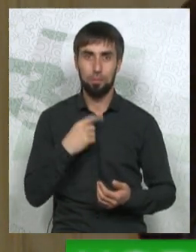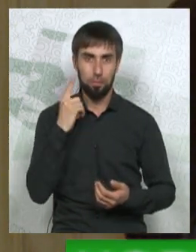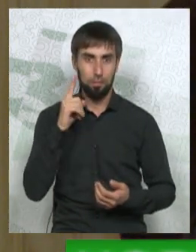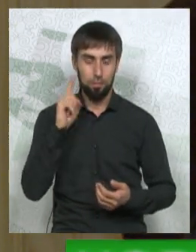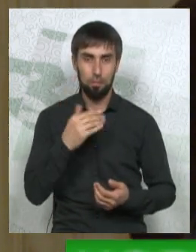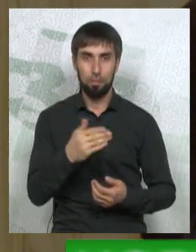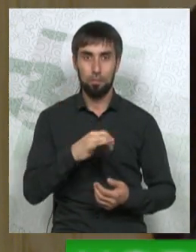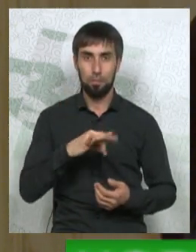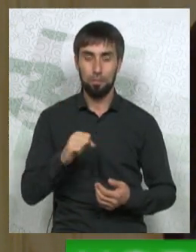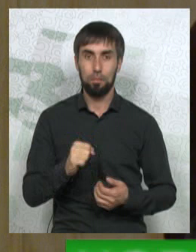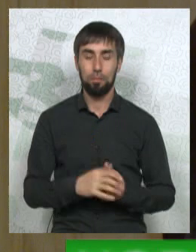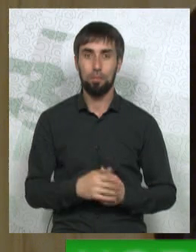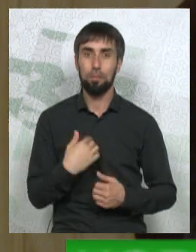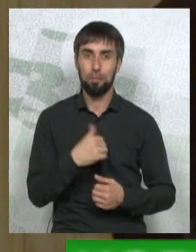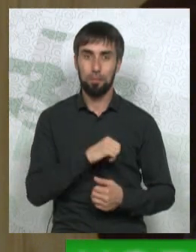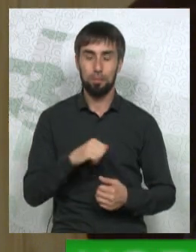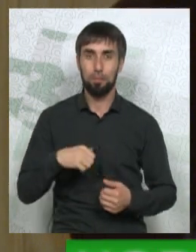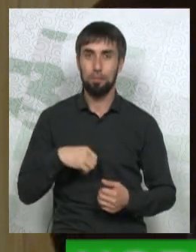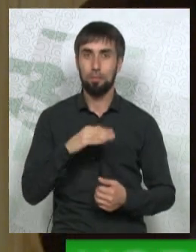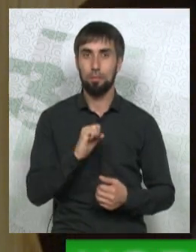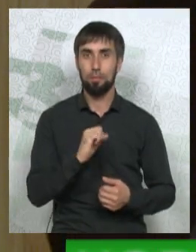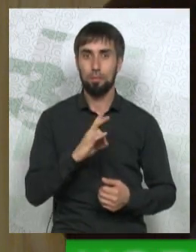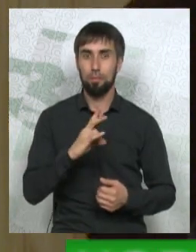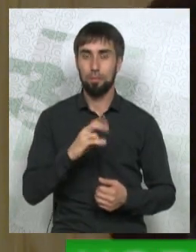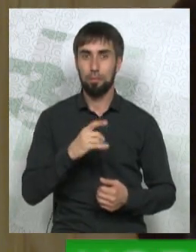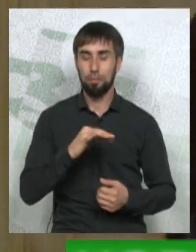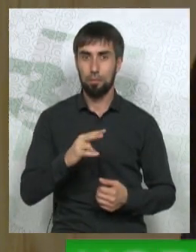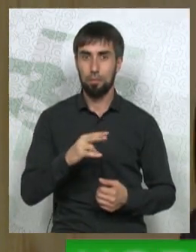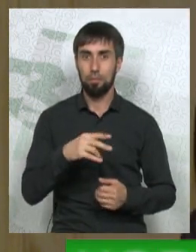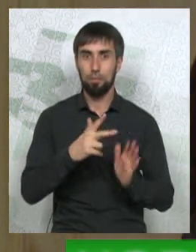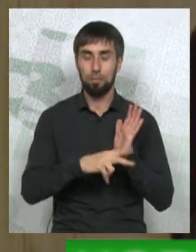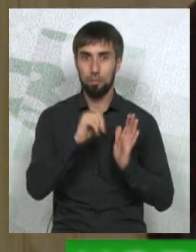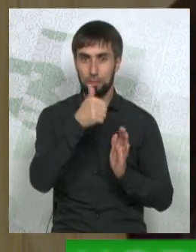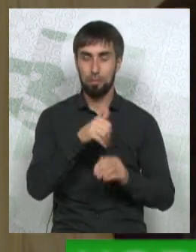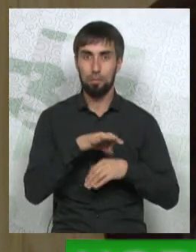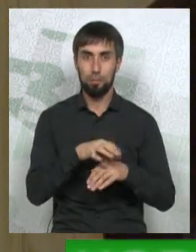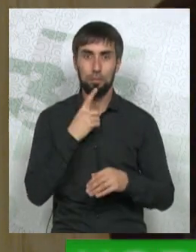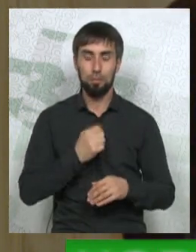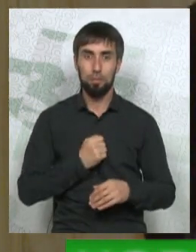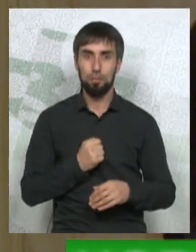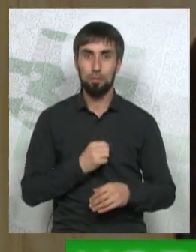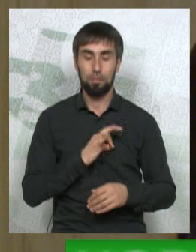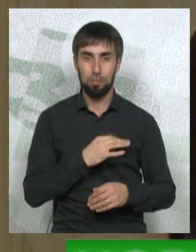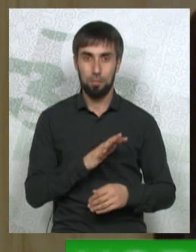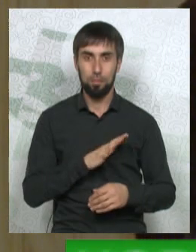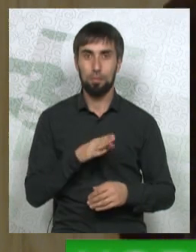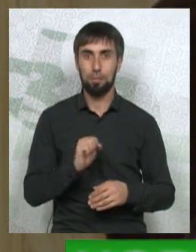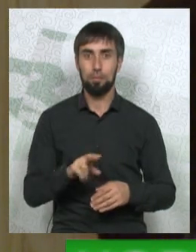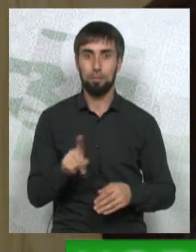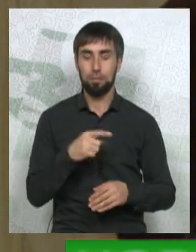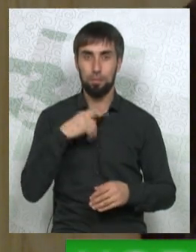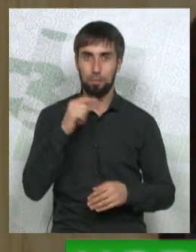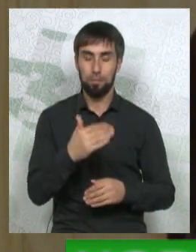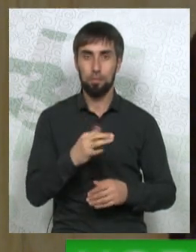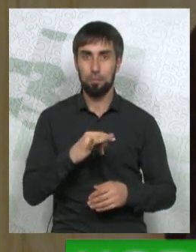знаю эту структуру, конечно, я сам в Афганистане 80-82 год проходил службу военной разведки, так что знаю, что это